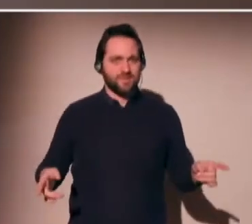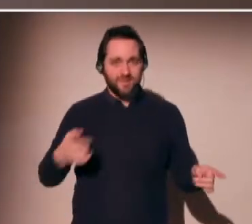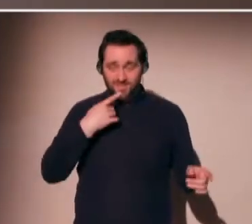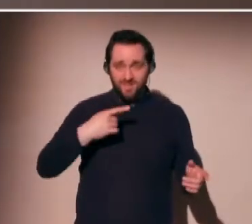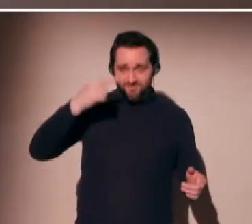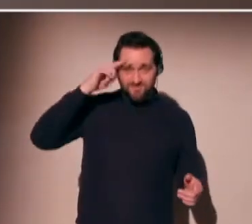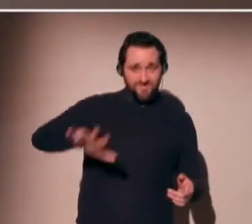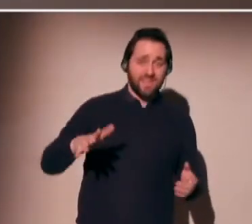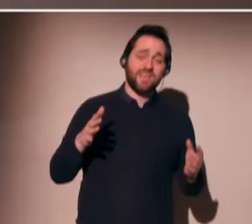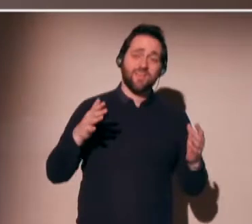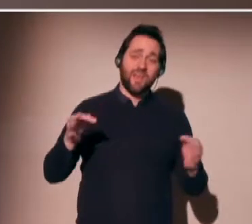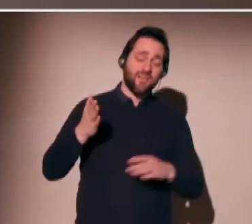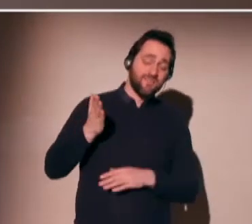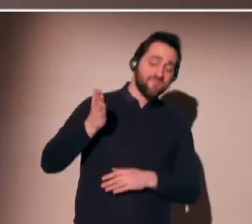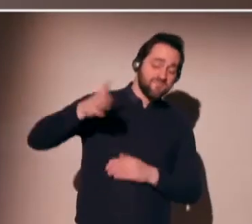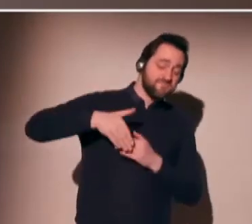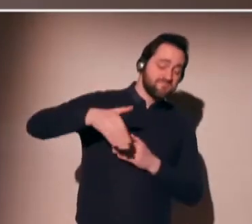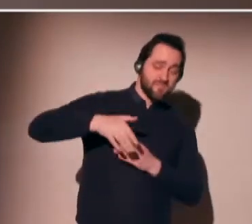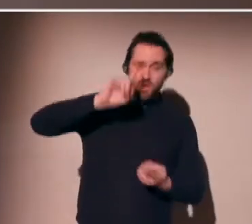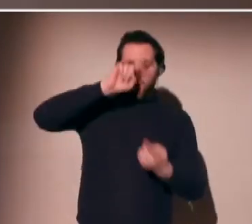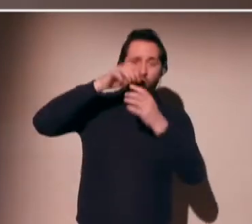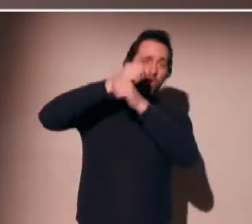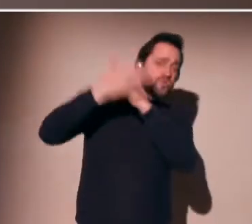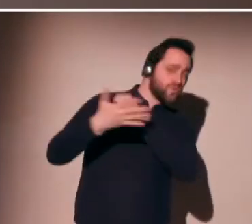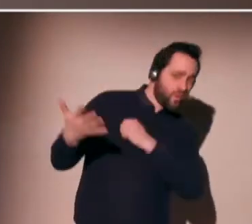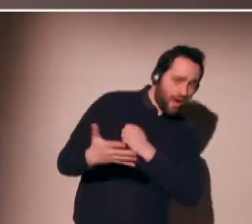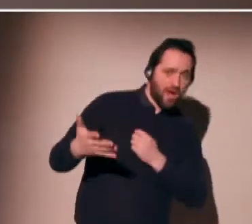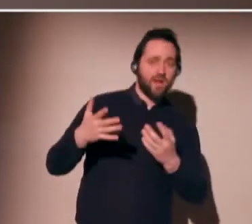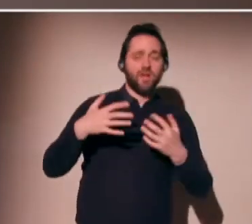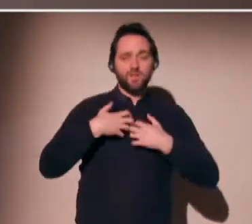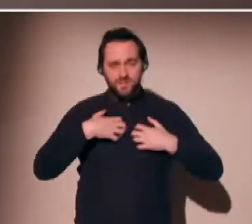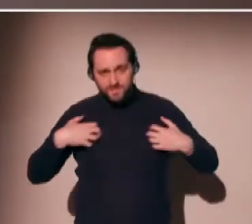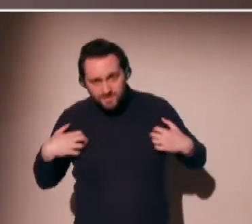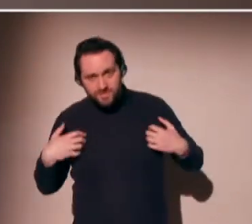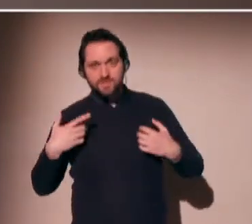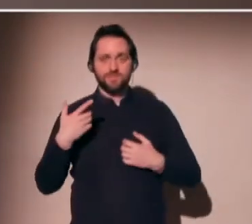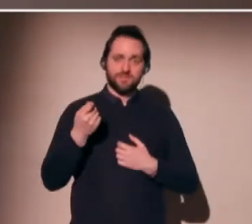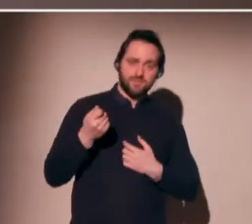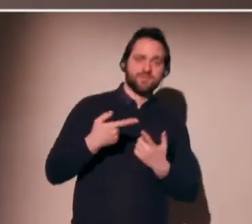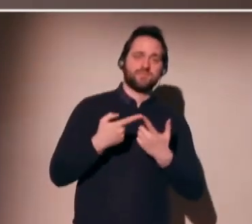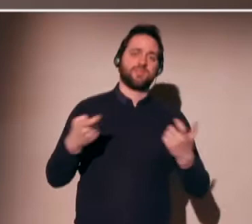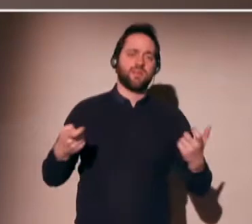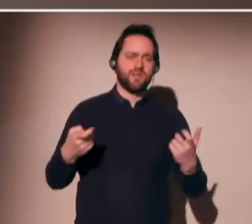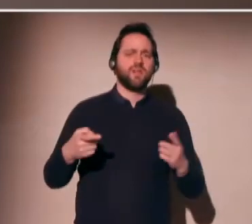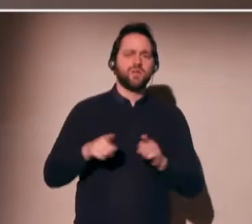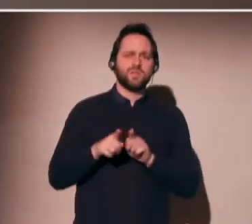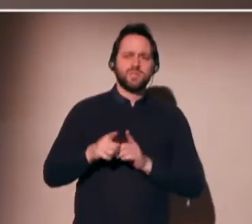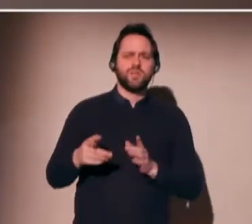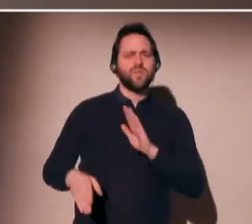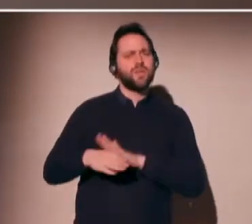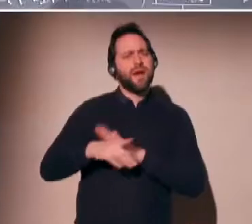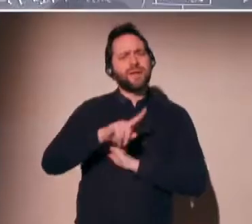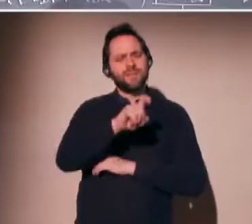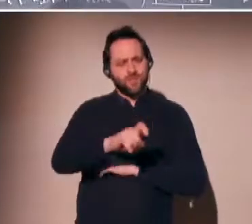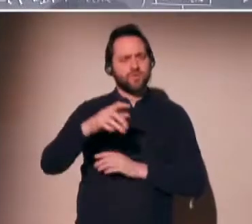les enjeux actuels en termes scientifiques et de recherche. Et j'aimerais bien en profiter pour rebondir sur ce que disait Stuart, qui est la question du biais, c'est-à-dire les algorithmes de